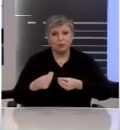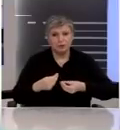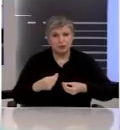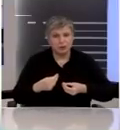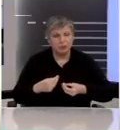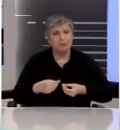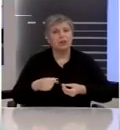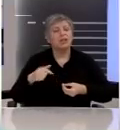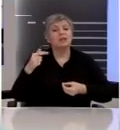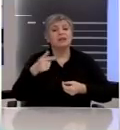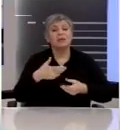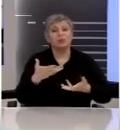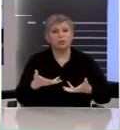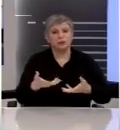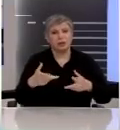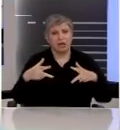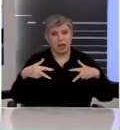από την πλευρά του Υπουργείου Άμυνας